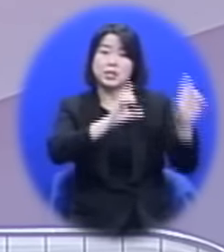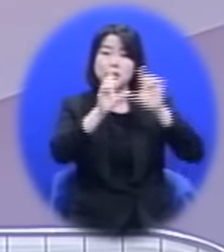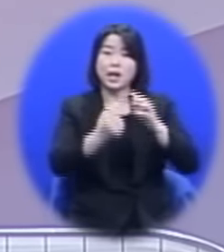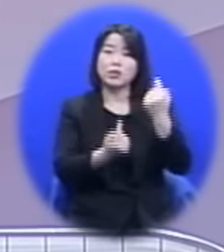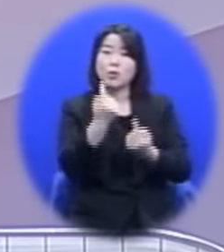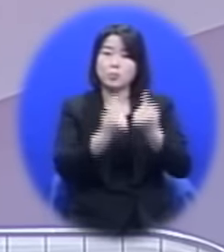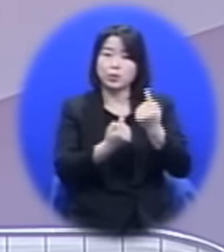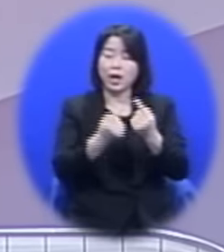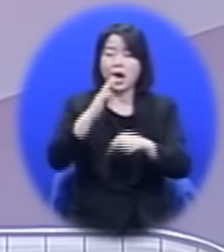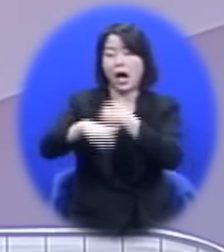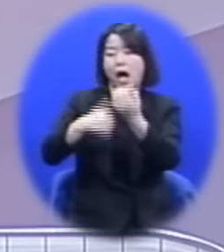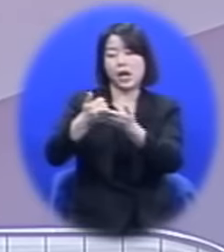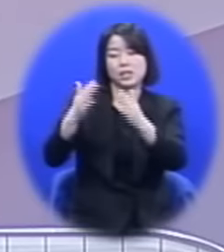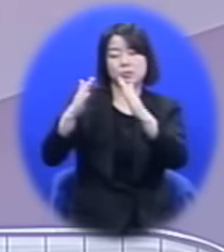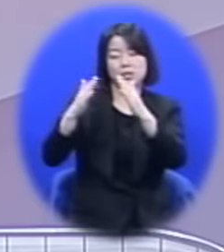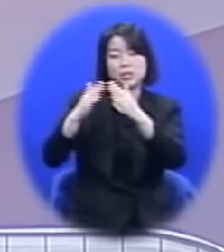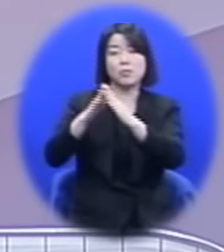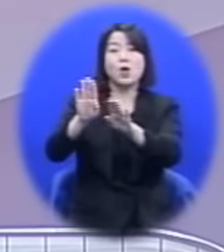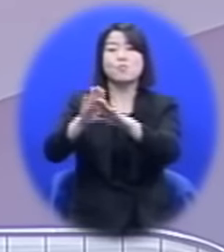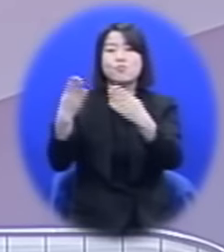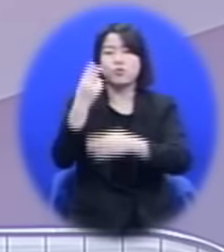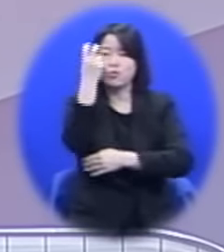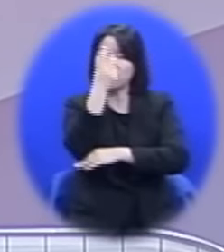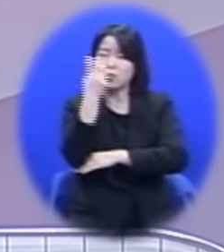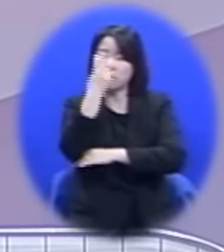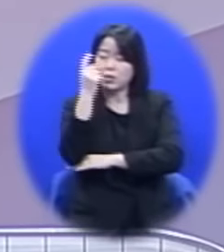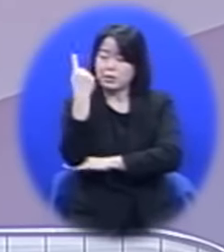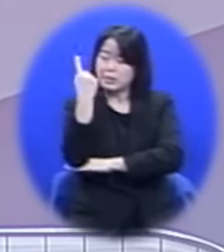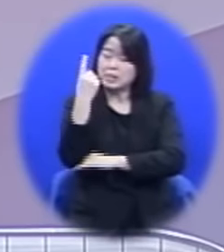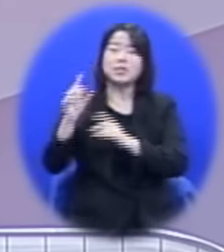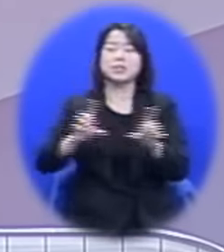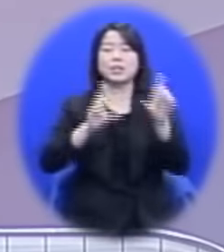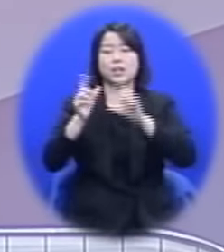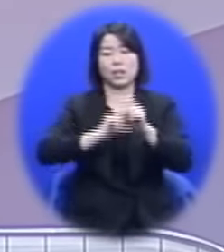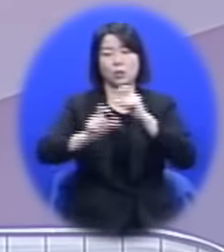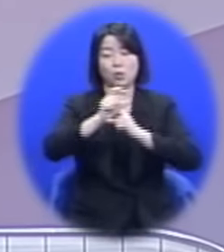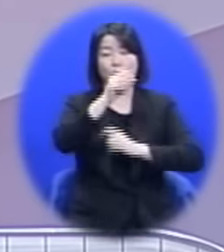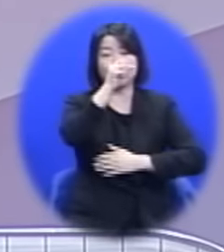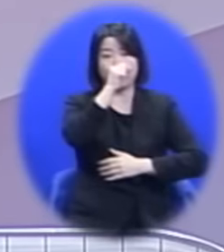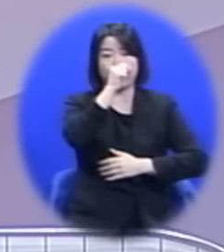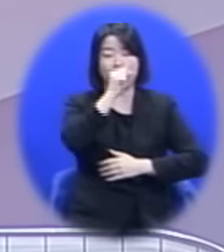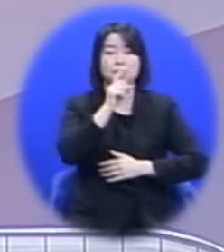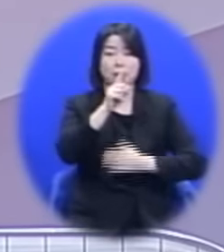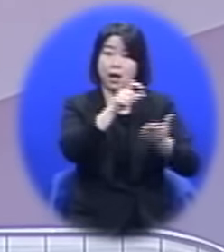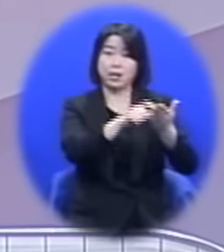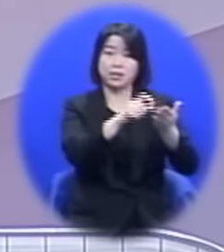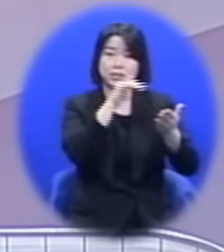집 문지기로 있는 것이 더 좋습니다. 지금